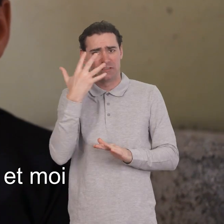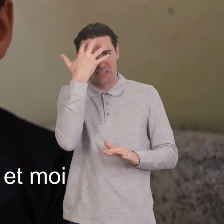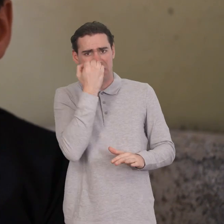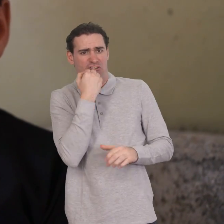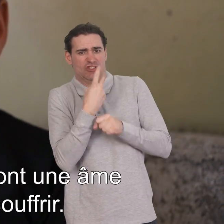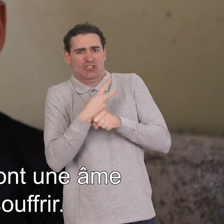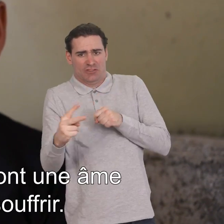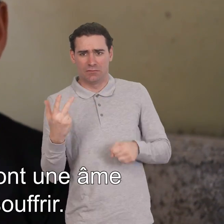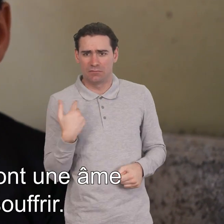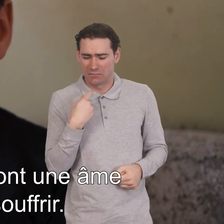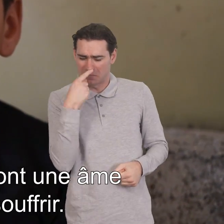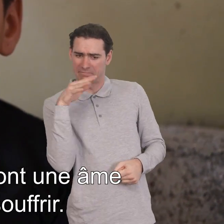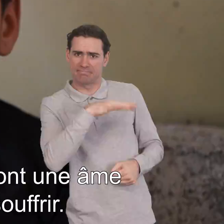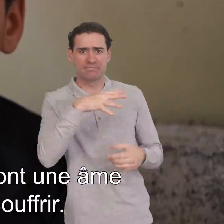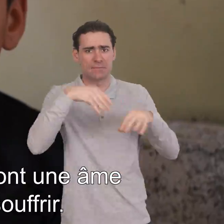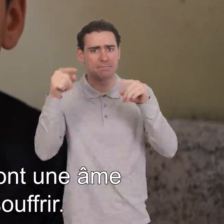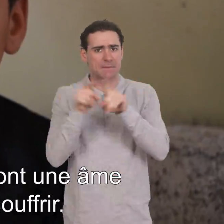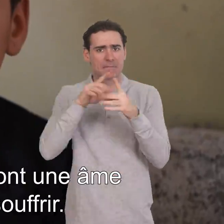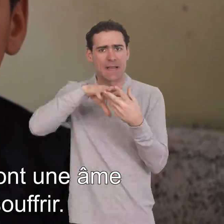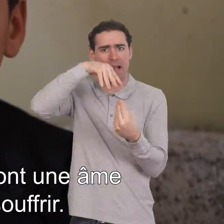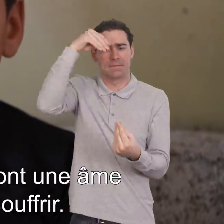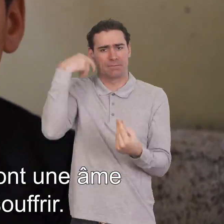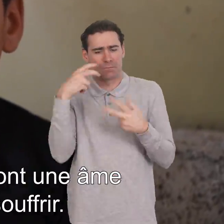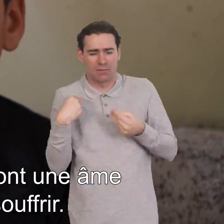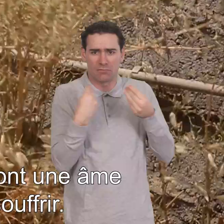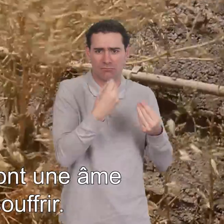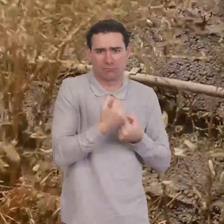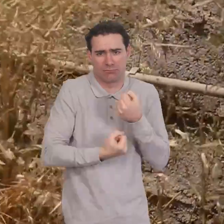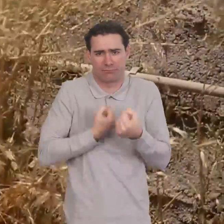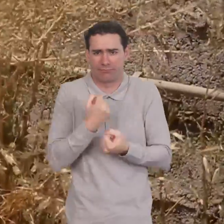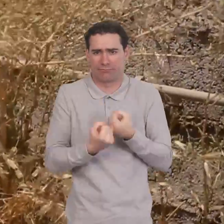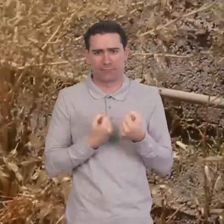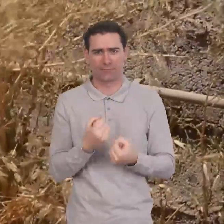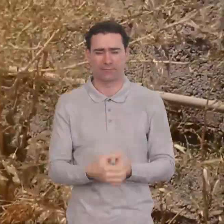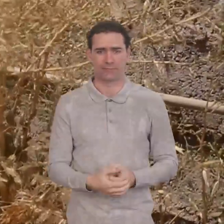Daesh. Je pense que les plantes aussi ont une âme et je ne veux pas les voir souffrir.